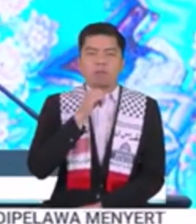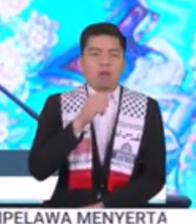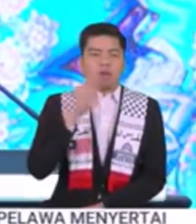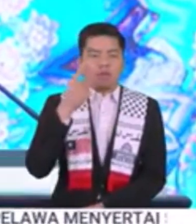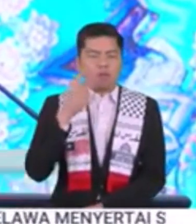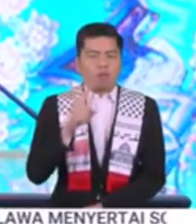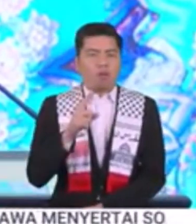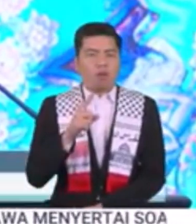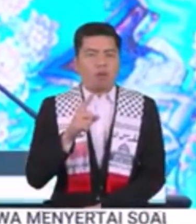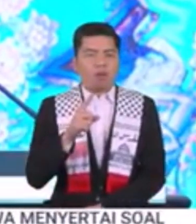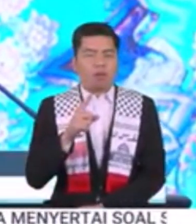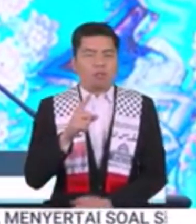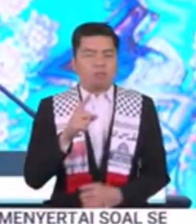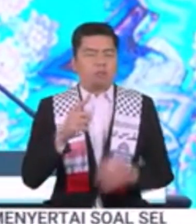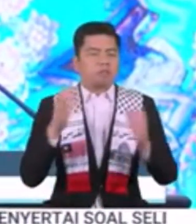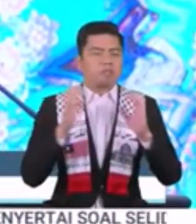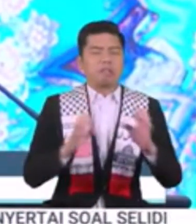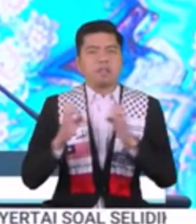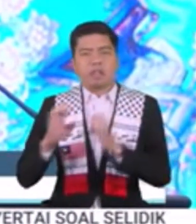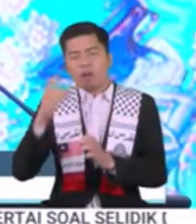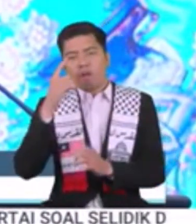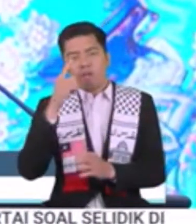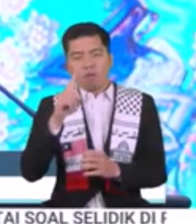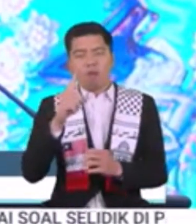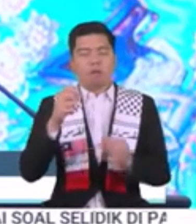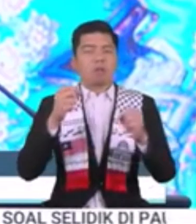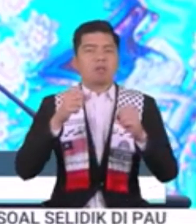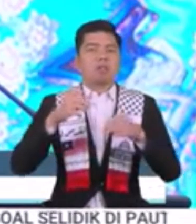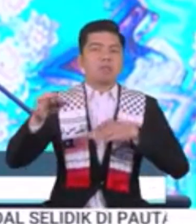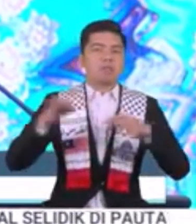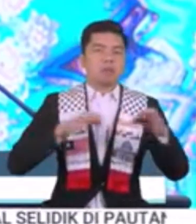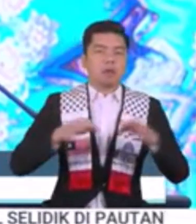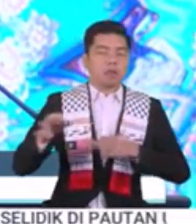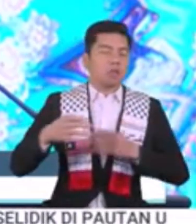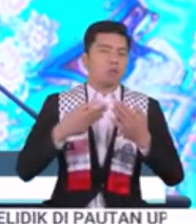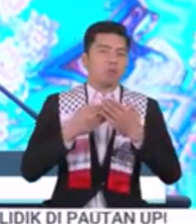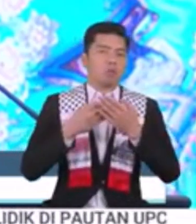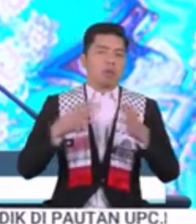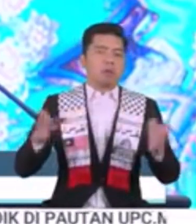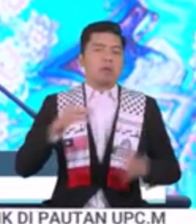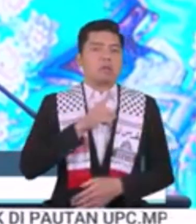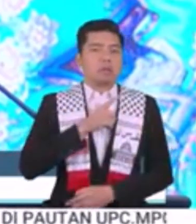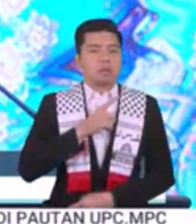untuk menyampaikan mesej Islam secara terbuka.